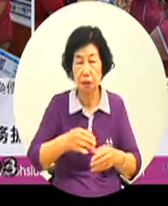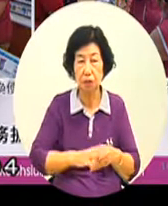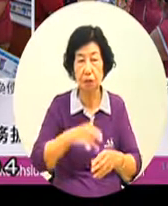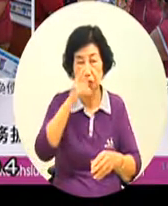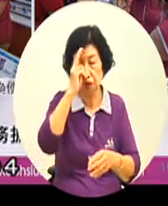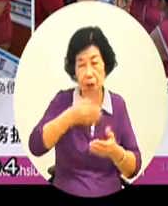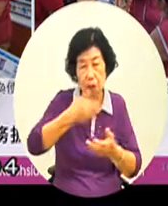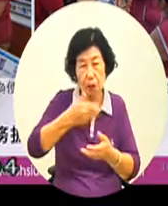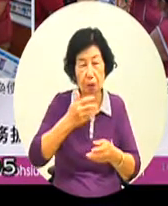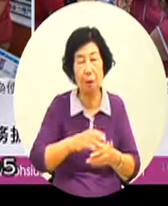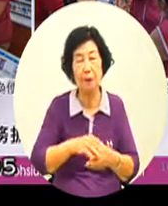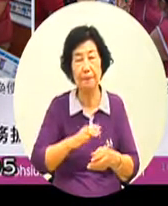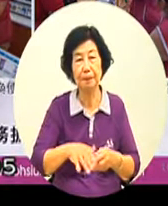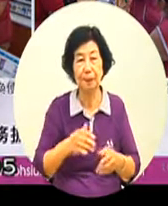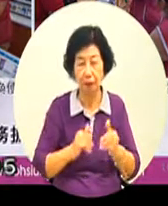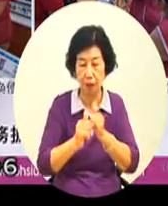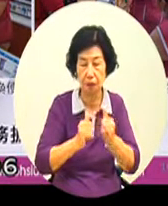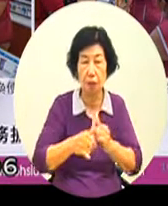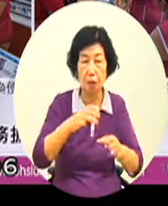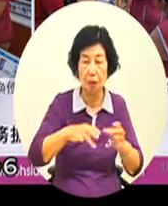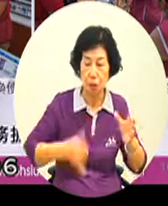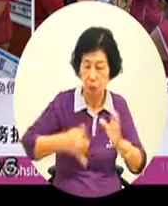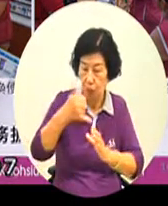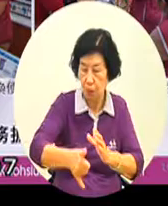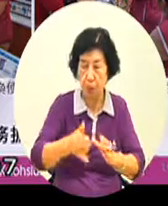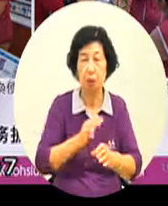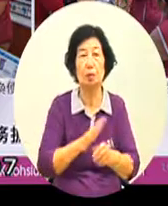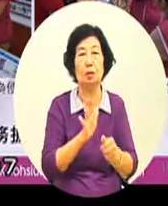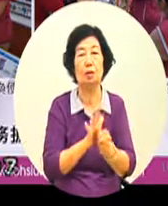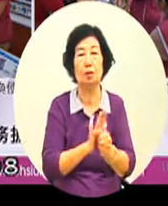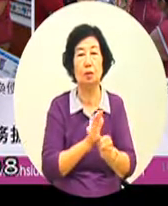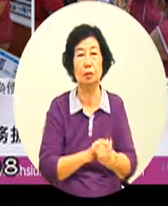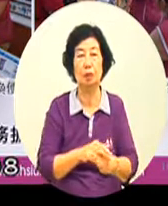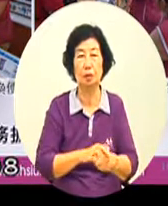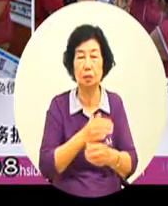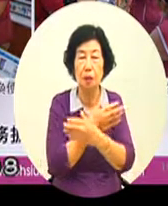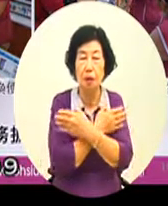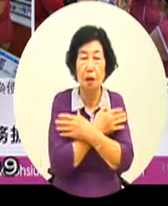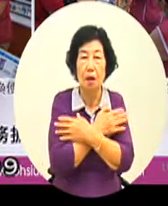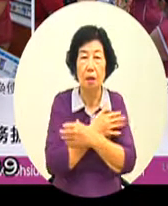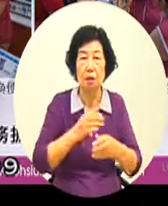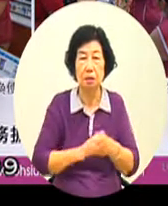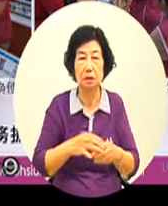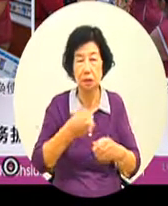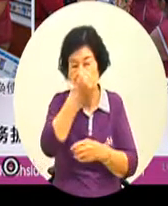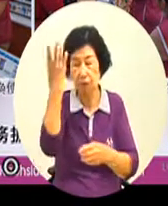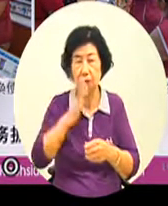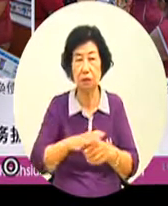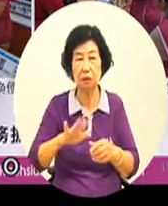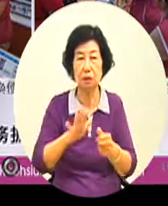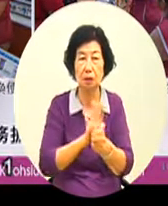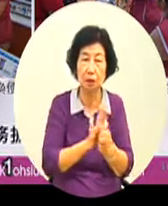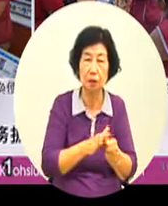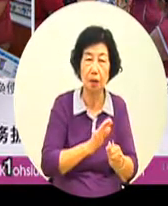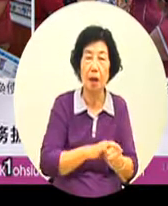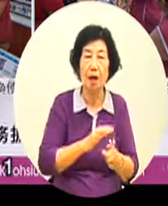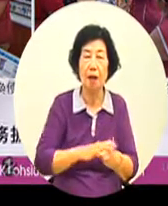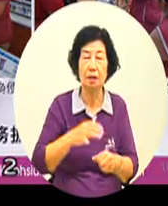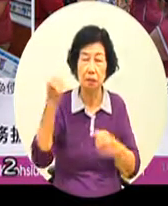区的服务据点，我们针对儿少、弱势儿少的部分就有建制到80点。那早疗服务的部分，我们建制